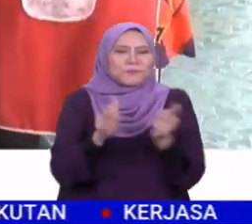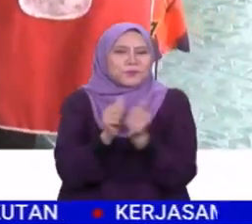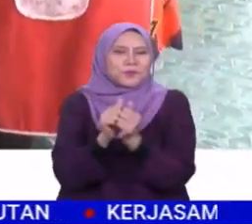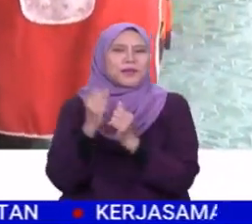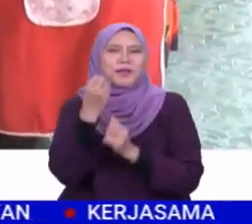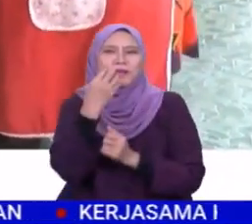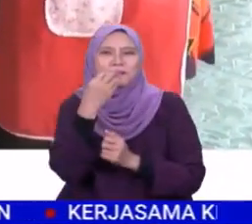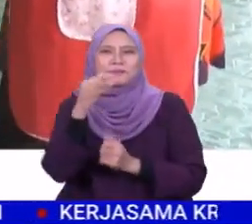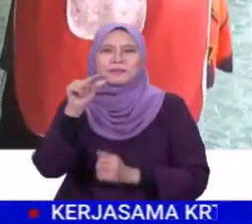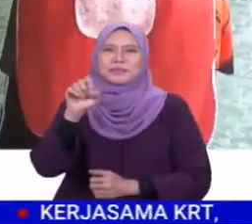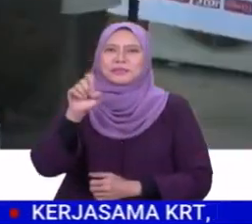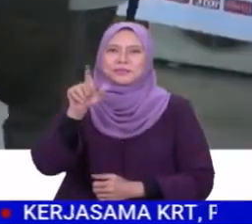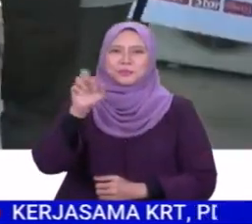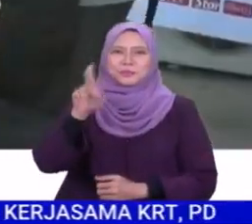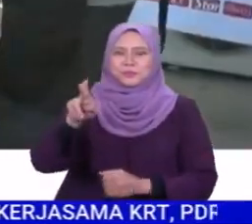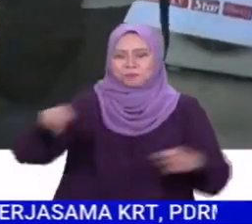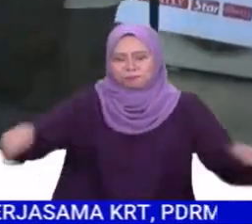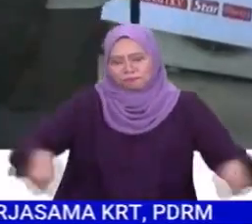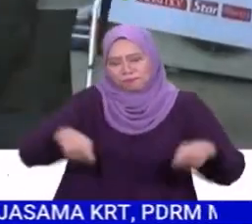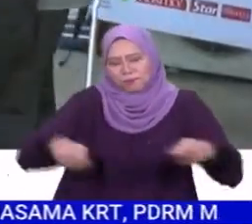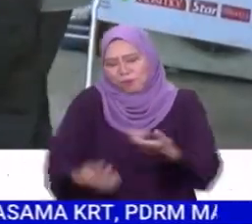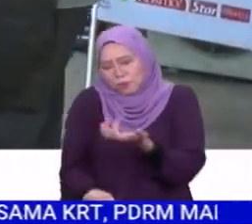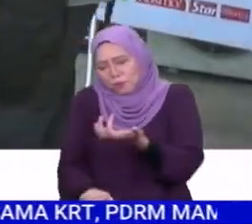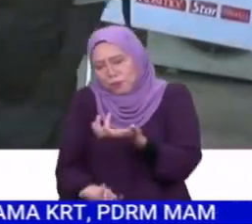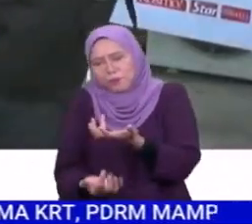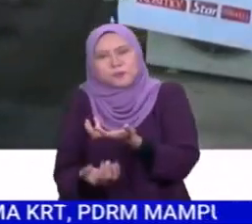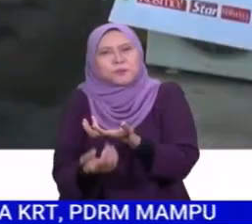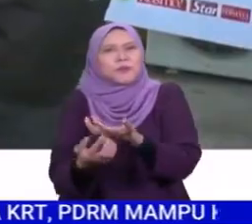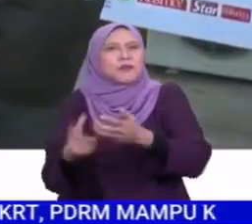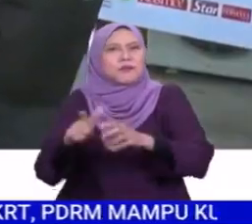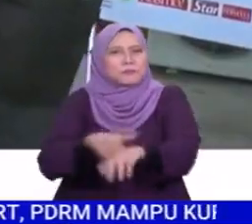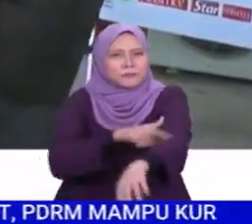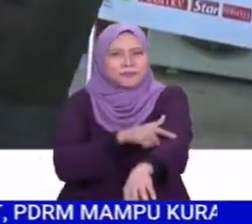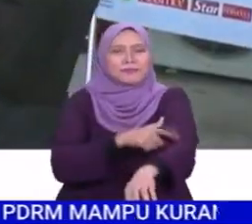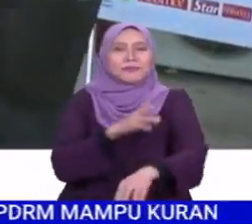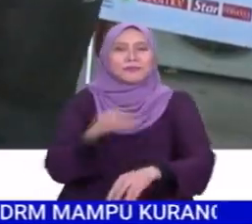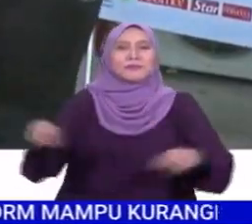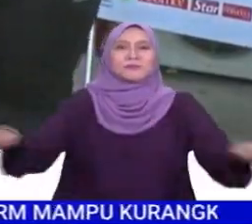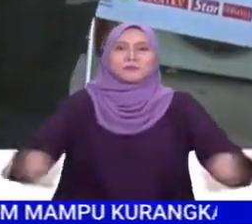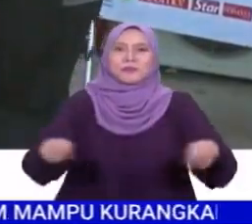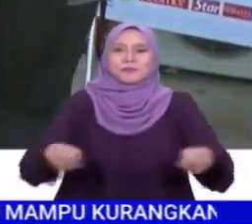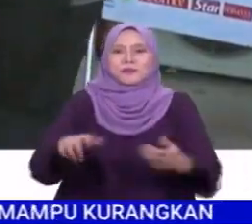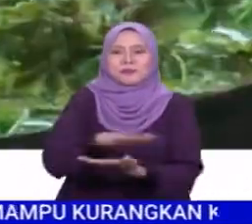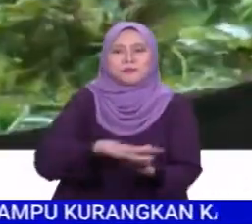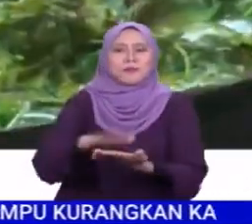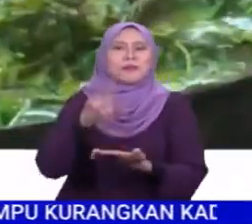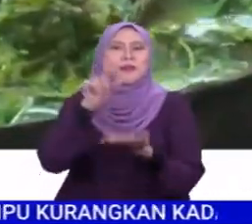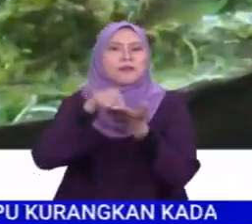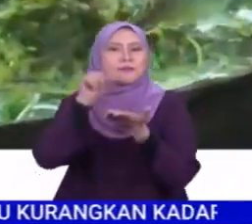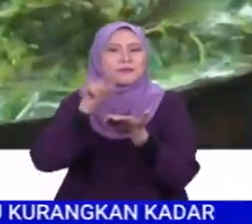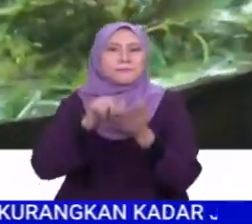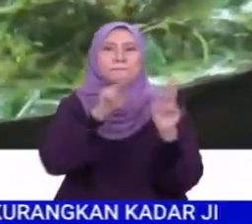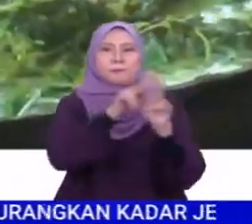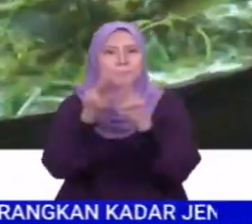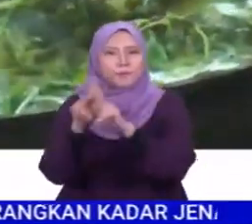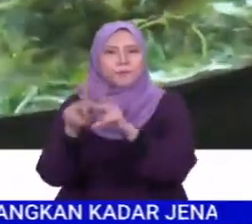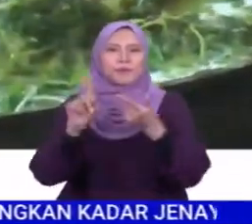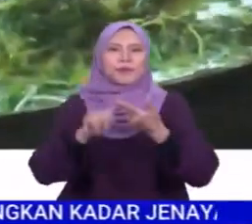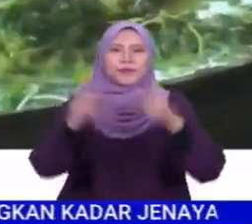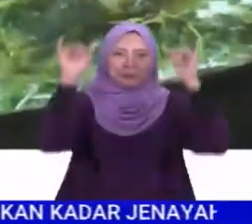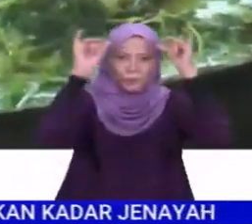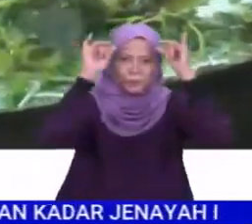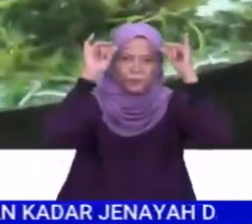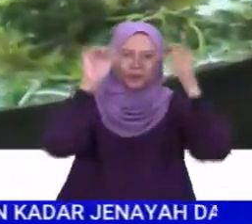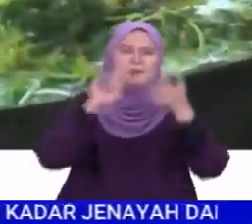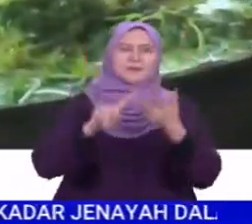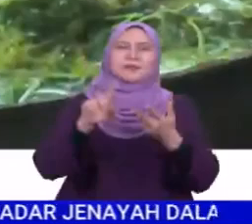gelugur serta dimasak dalam tempoh lama. Kebiasaannya rendang maman dimasak dengan campuran ayam kampung, daging lembu,